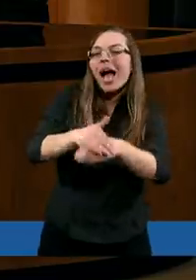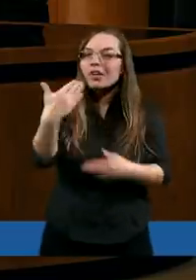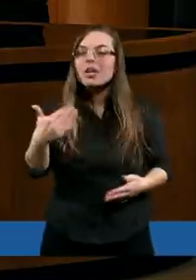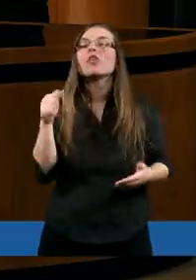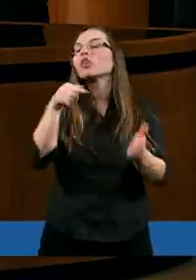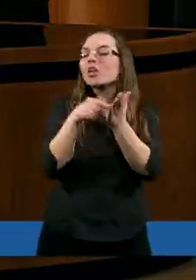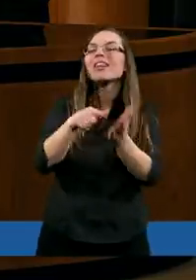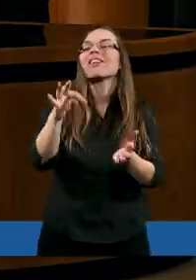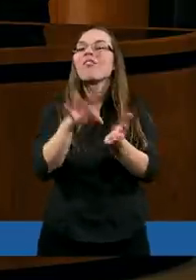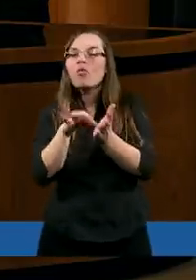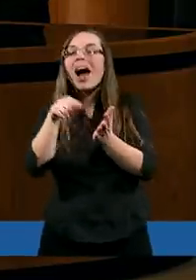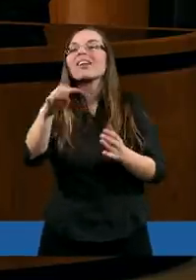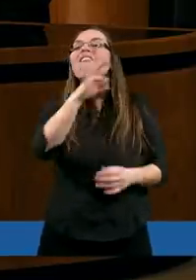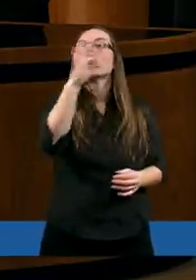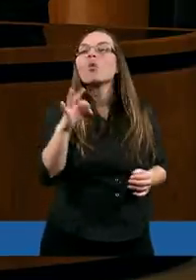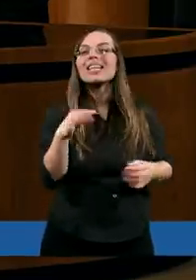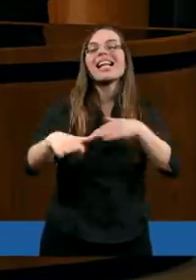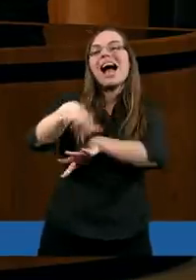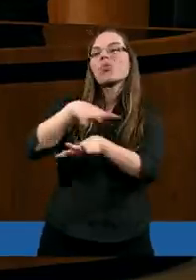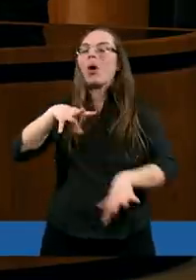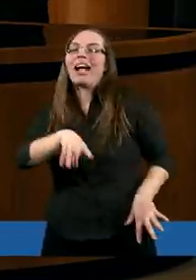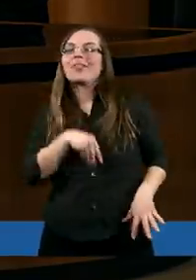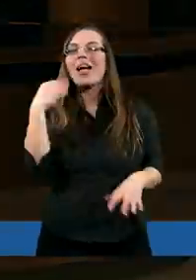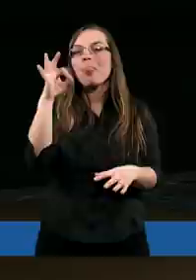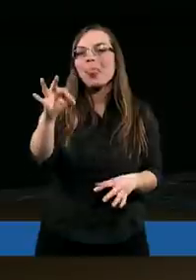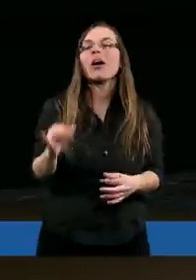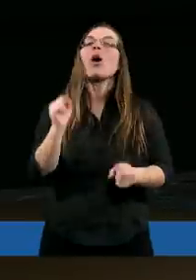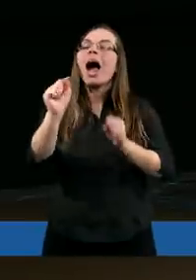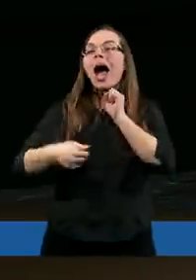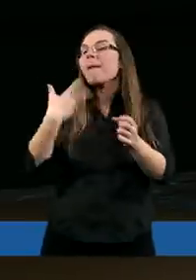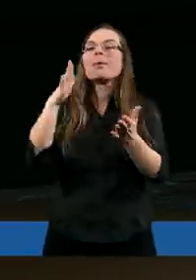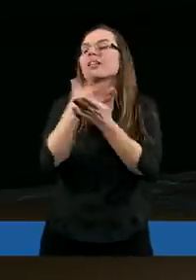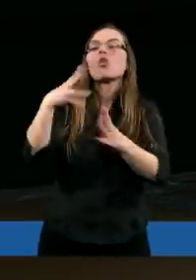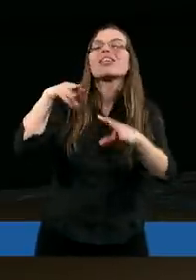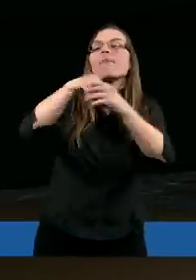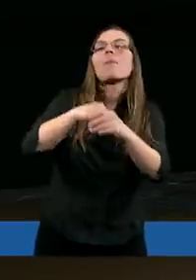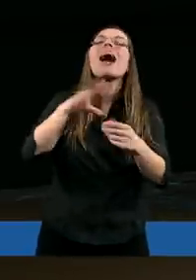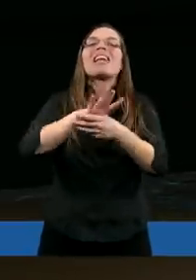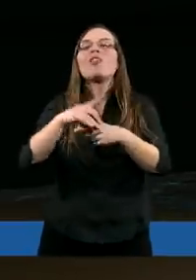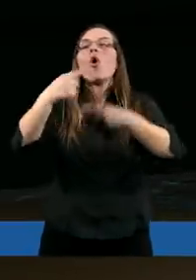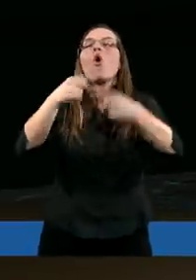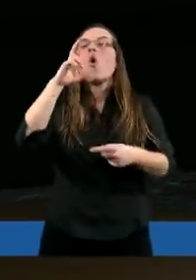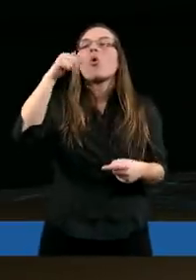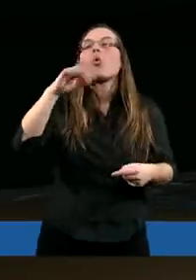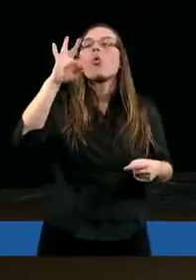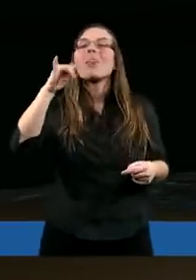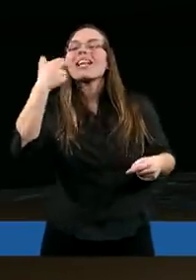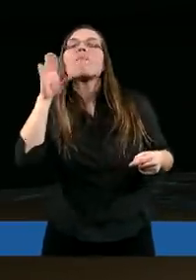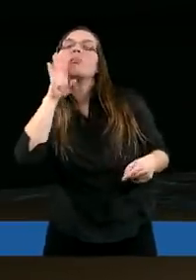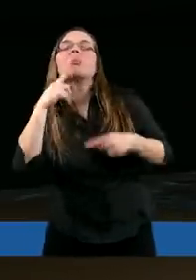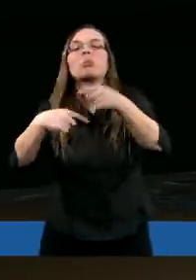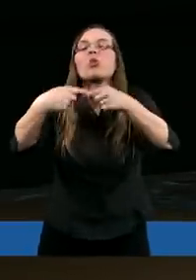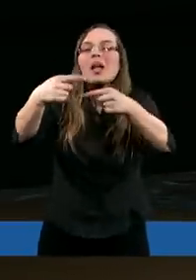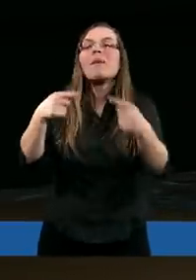jest właśnie funkcja Ducha Świętego. Oby tylko nie popadł w rutynę. I tak na styknięcie palców na